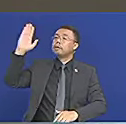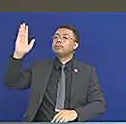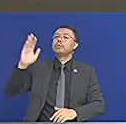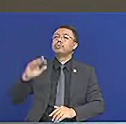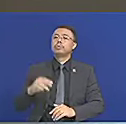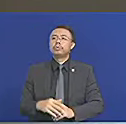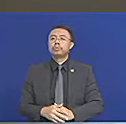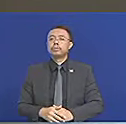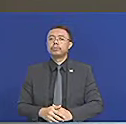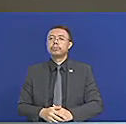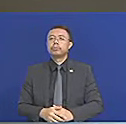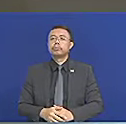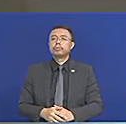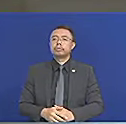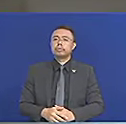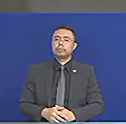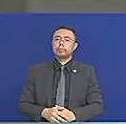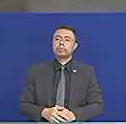tanganmu,